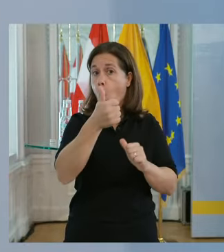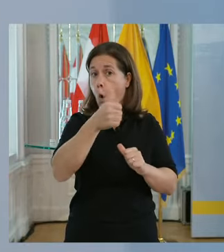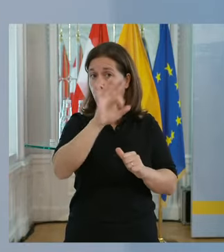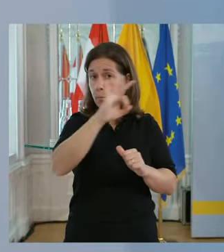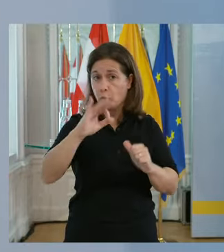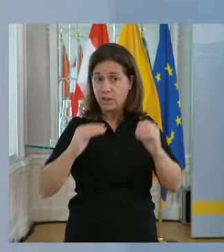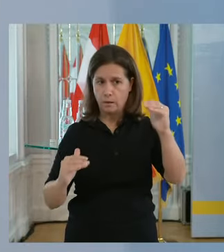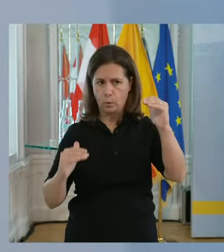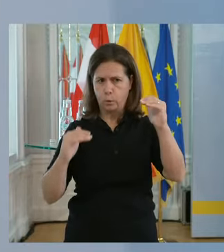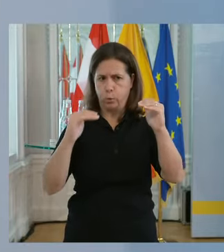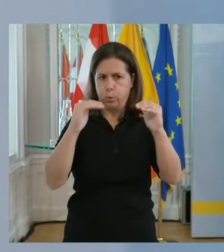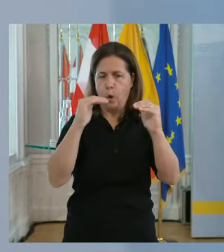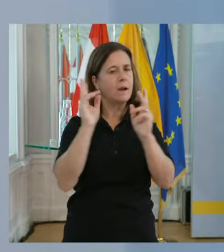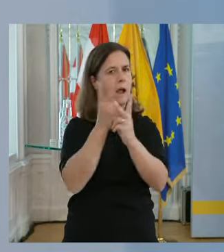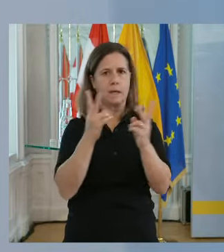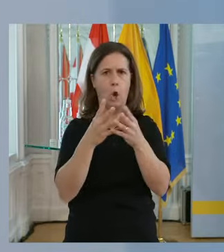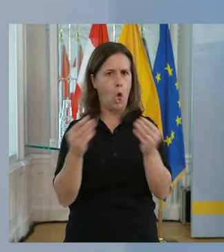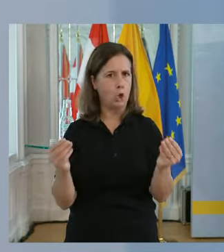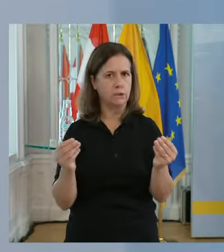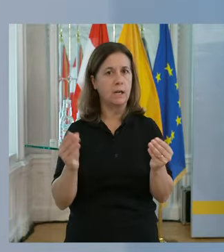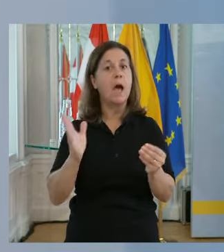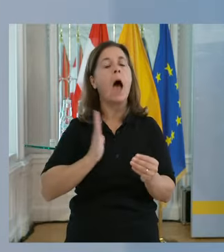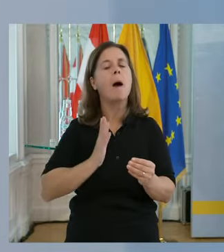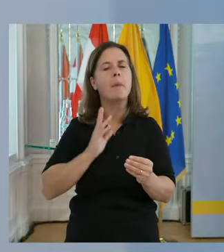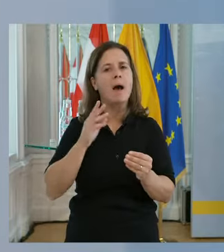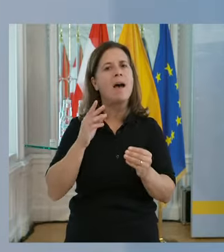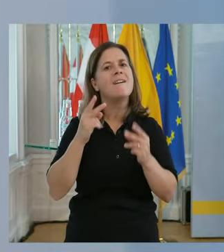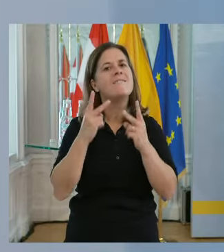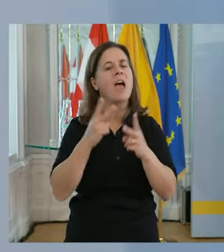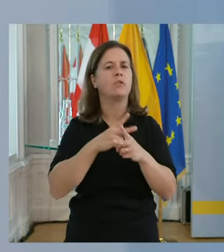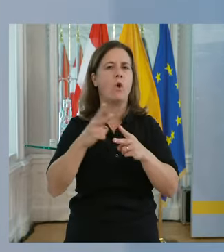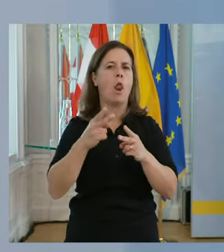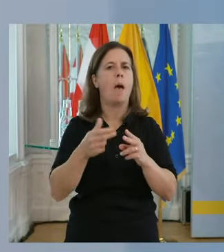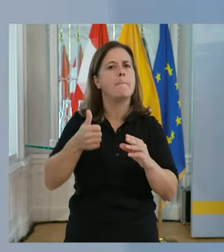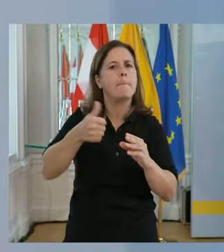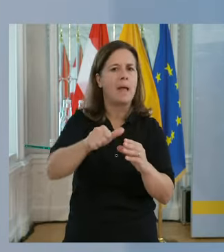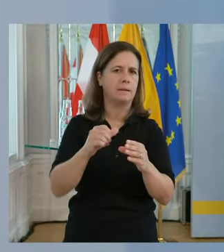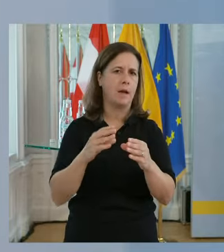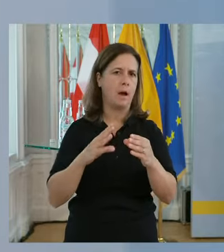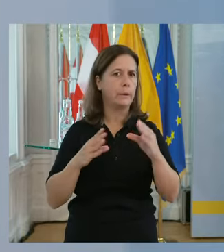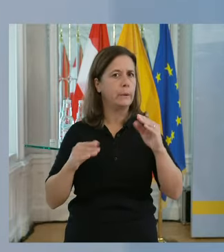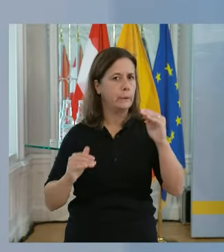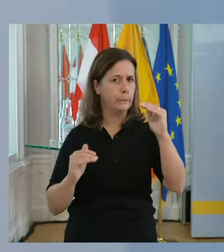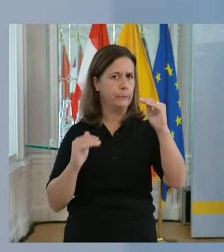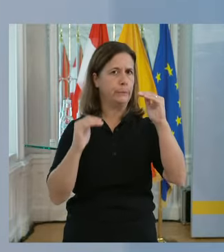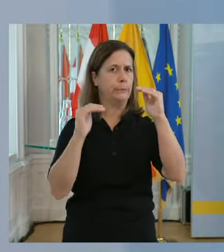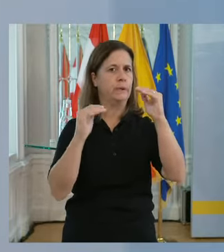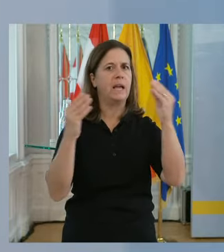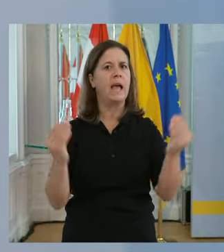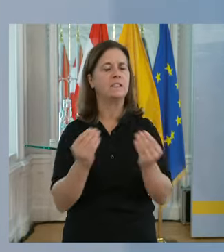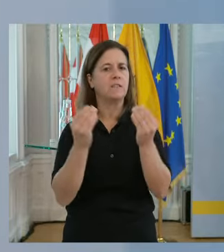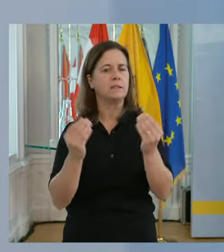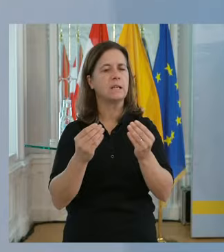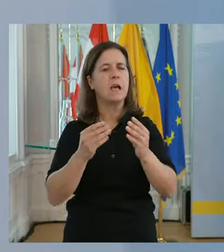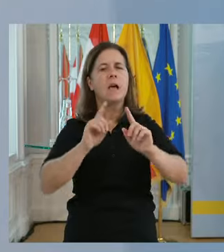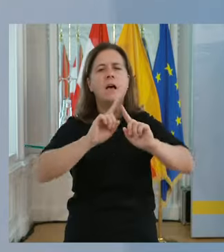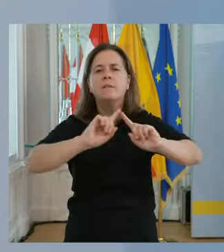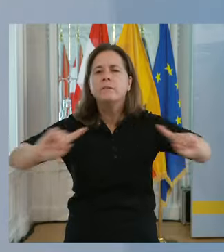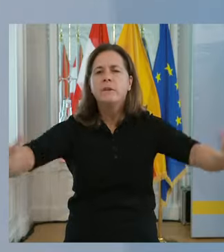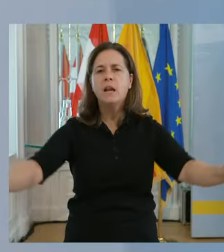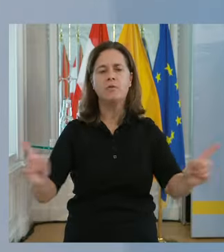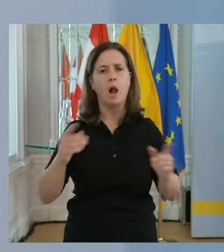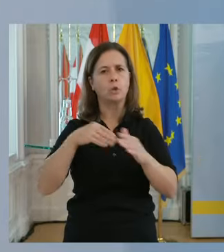100% lösen können, aber sie können einen wertvollen Teil zur Lösung beitragen. Im Sinne von Vielfalt im